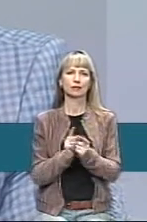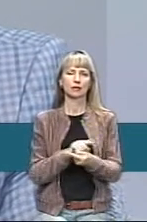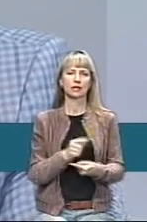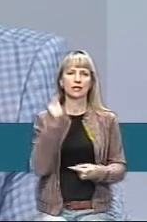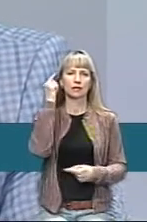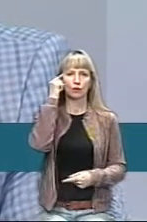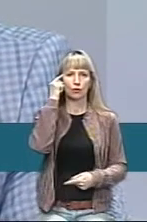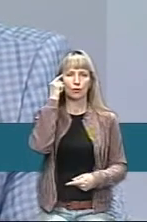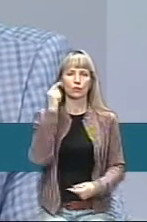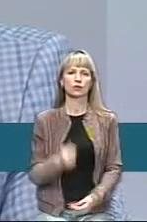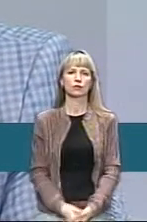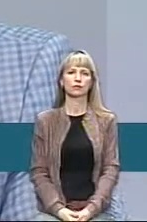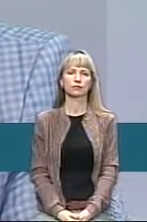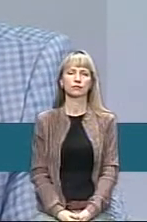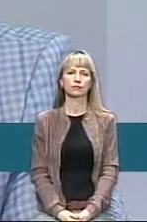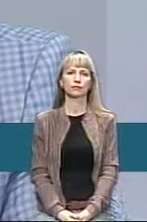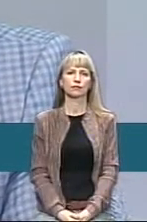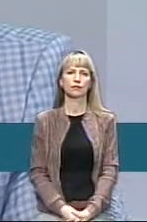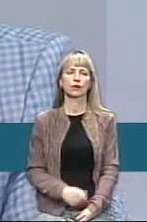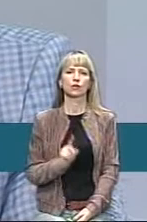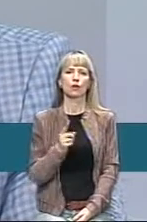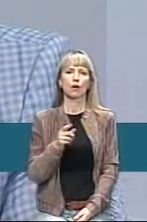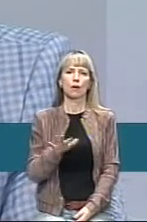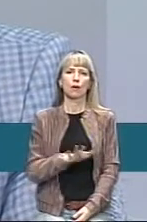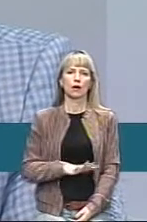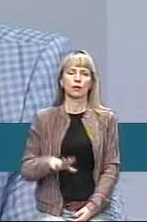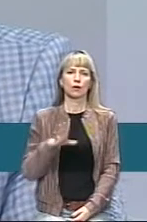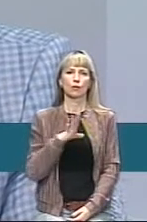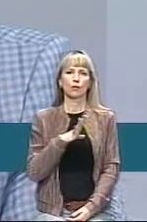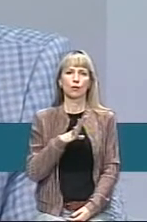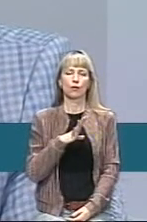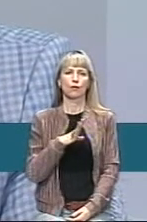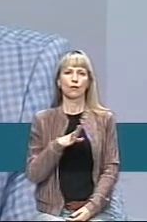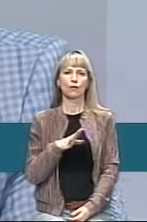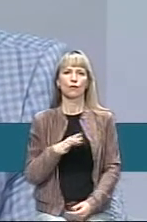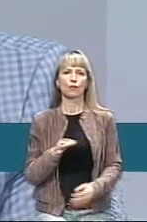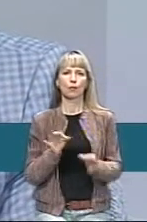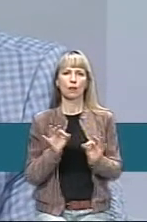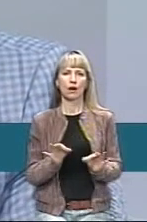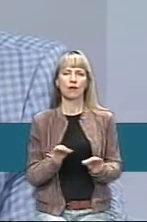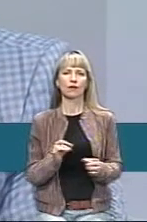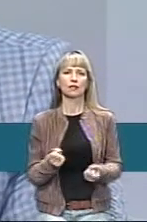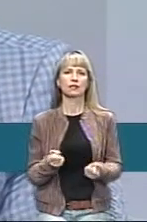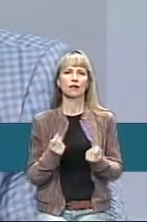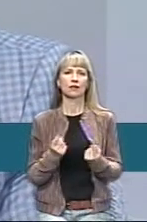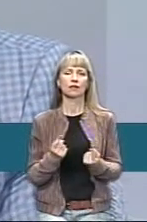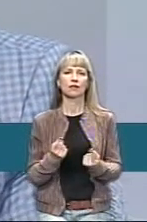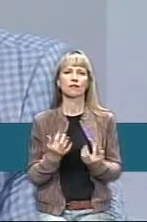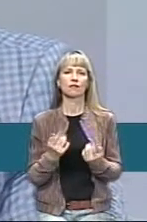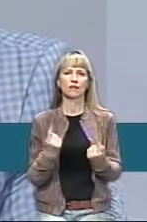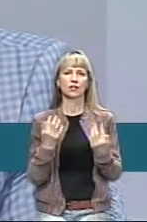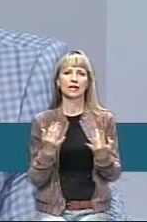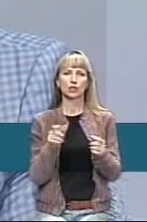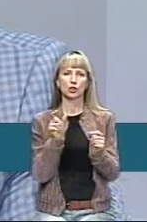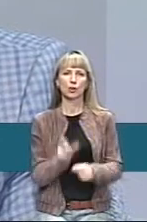свідомості. От чому Майдан був закономірний, з'явилася величезна кількість